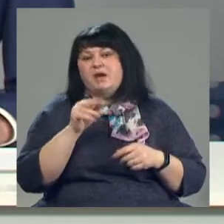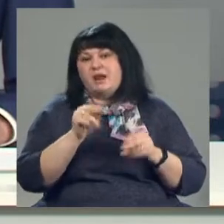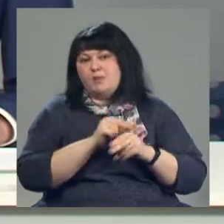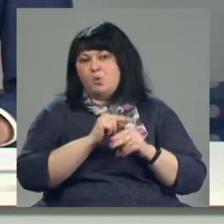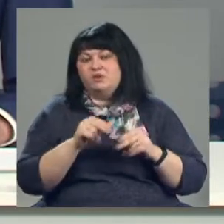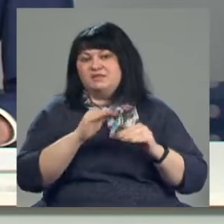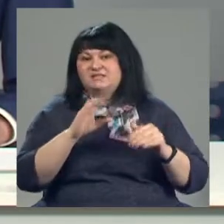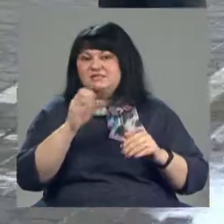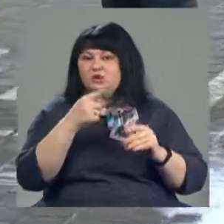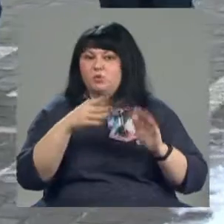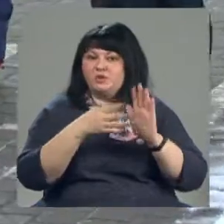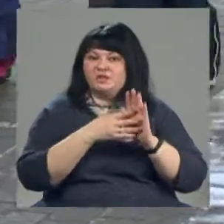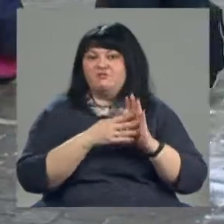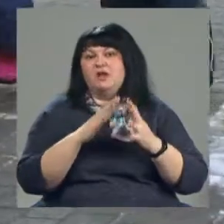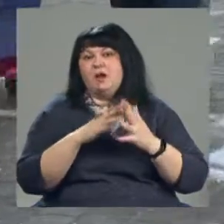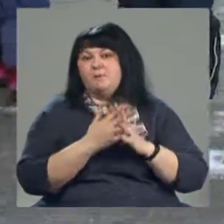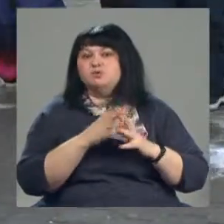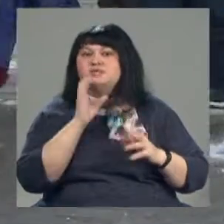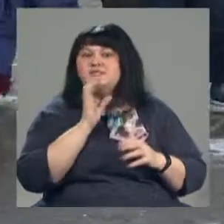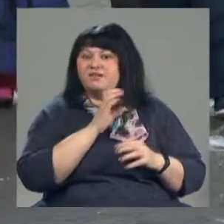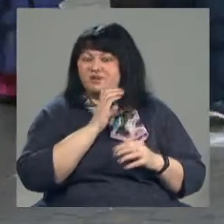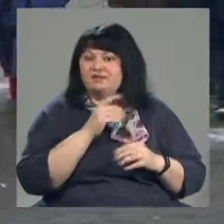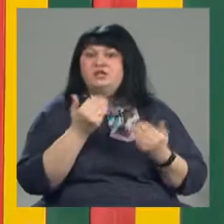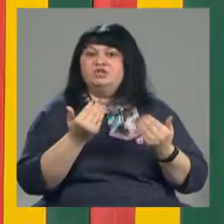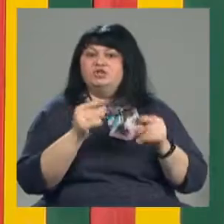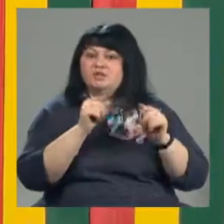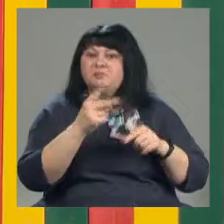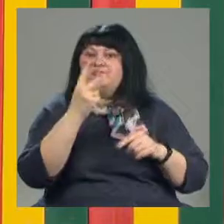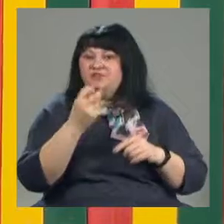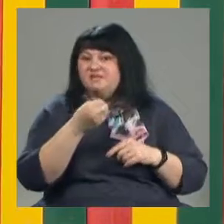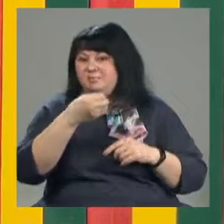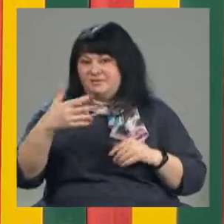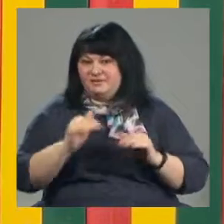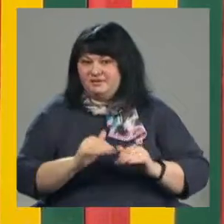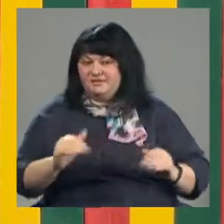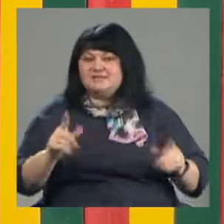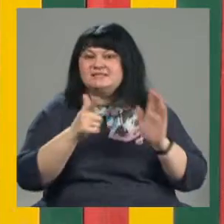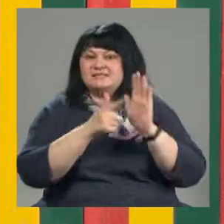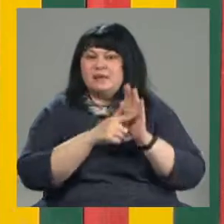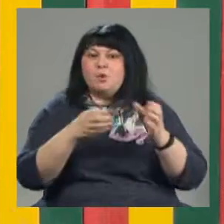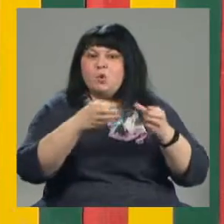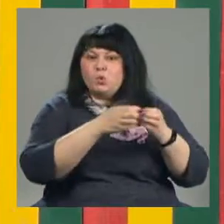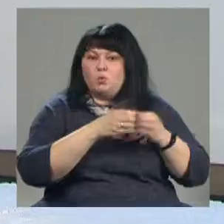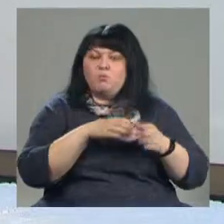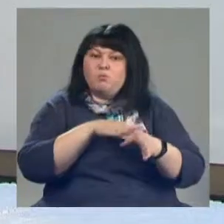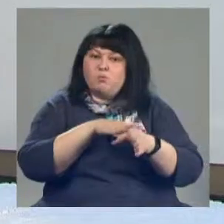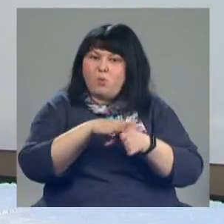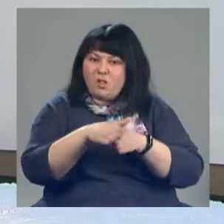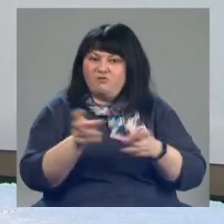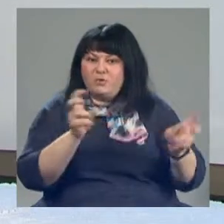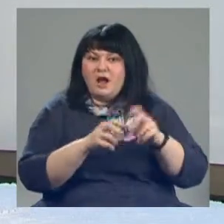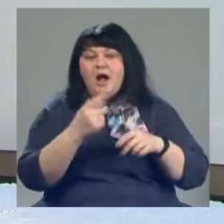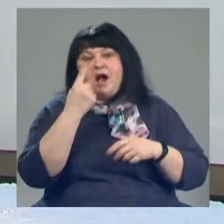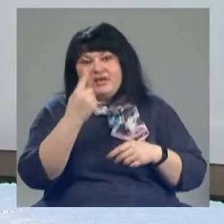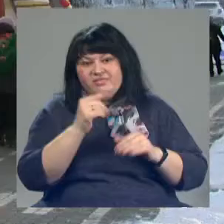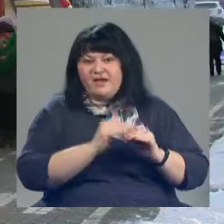9 в поселке Северный. Сейчас там 215 воспитанников, 7 групп полного пребывания, одна из которых ясельная, и